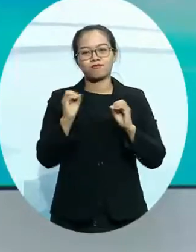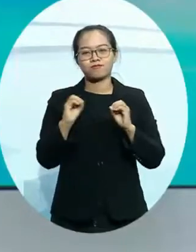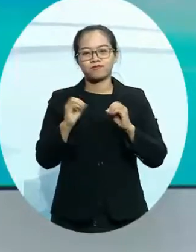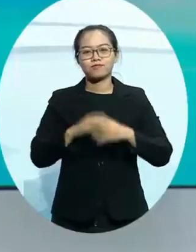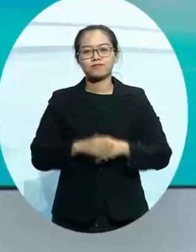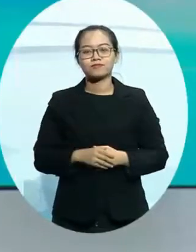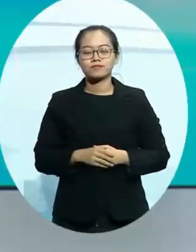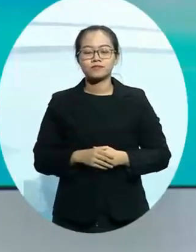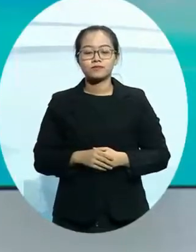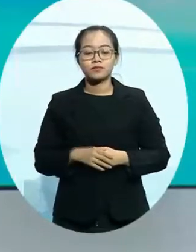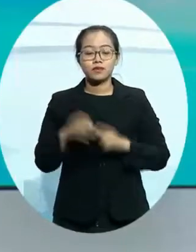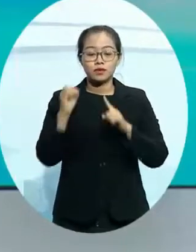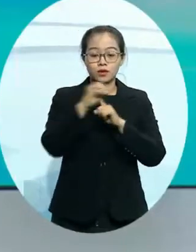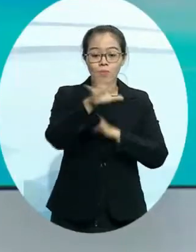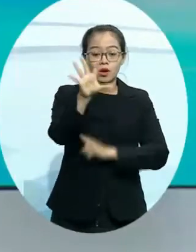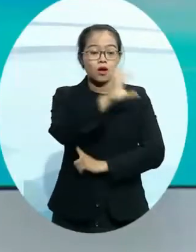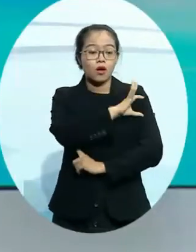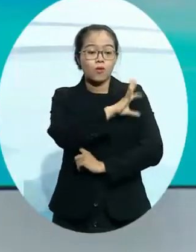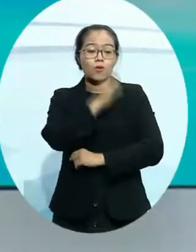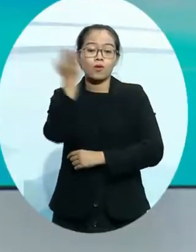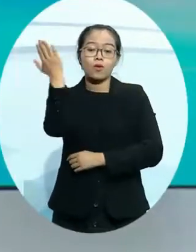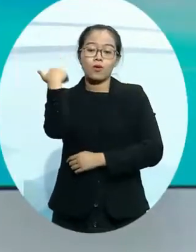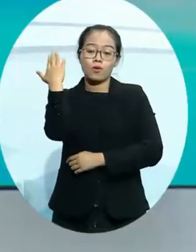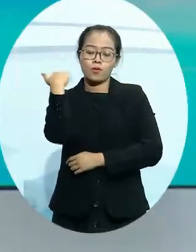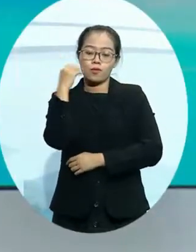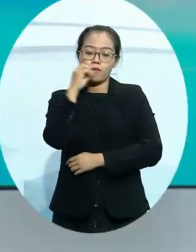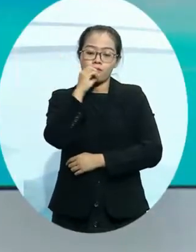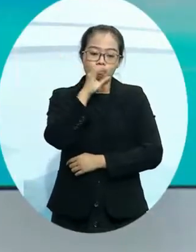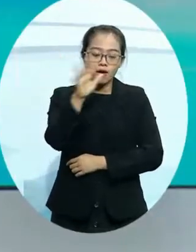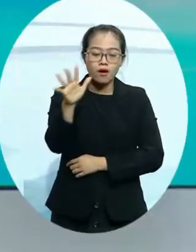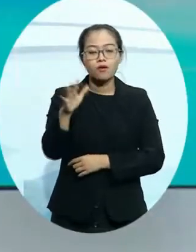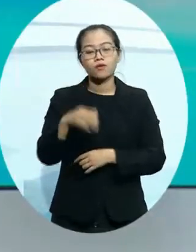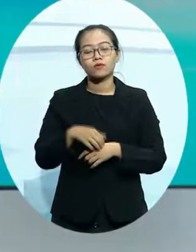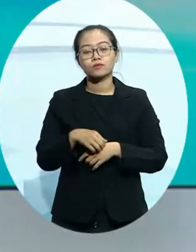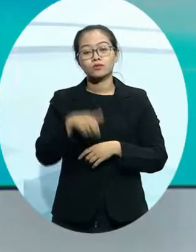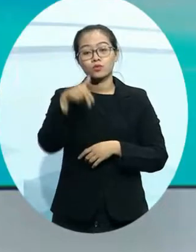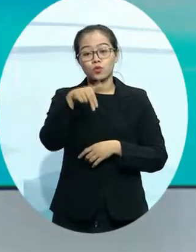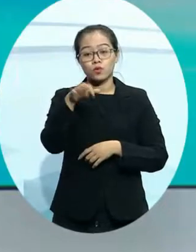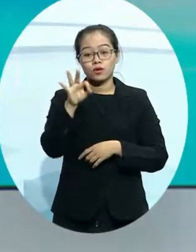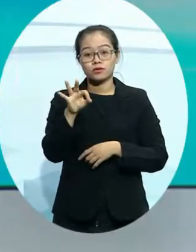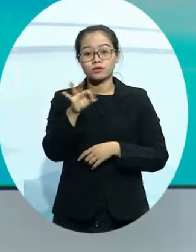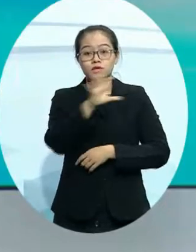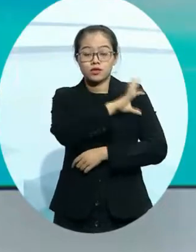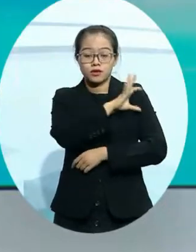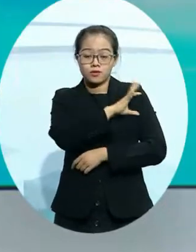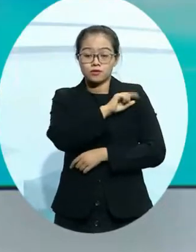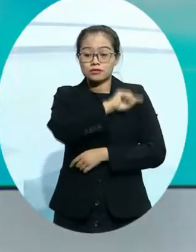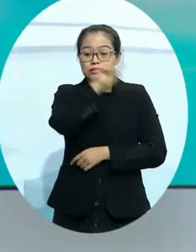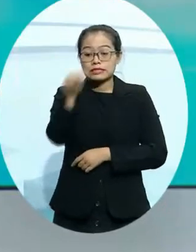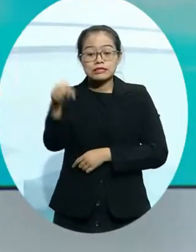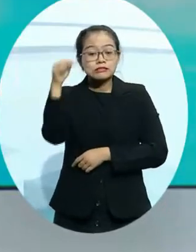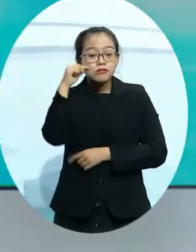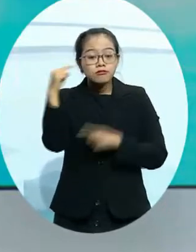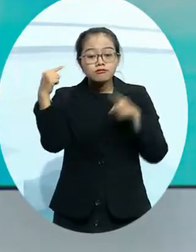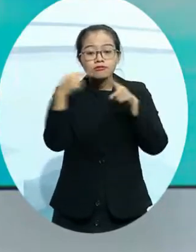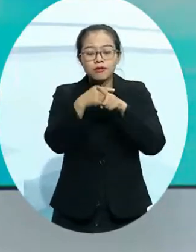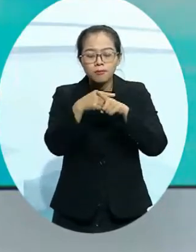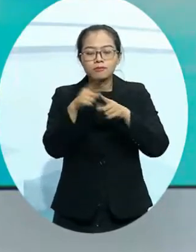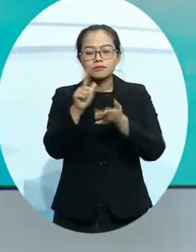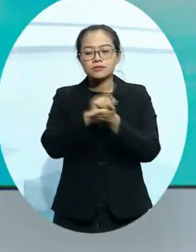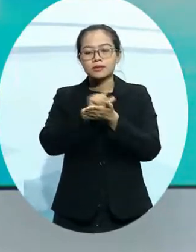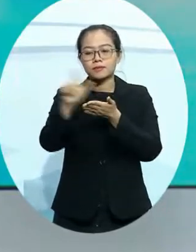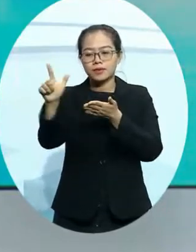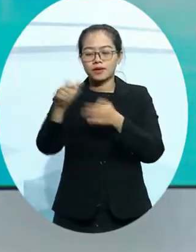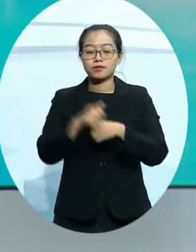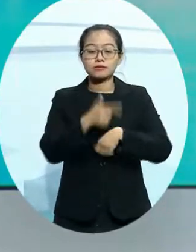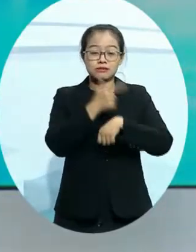Truyền thông Hàn Quốc ngày hôm qua cho biết Ngoại trưởng nước này Park Shin dự kiến sẽ thăm Nhật Bản vào ngày 10 tháng 7. Lịch trình chuyến thăm đã được điều chỉnh